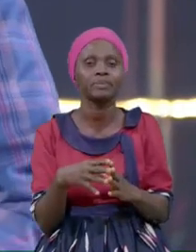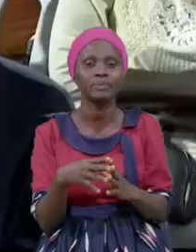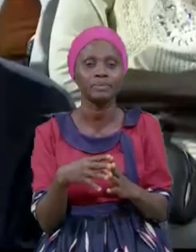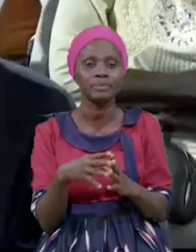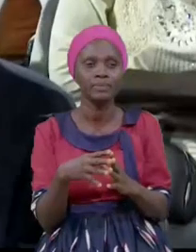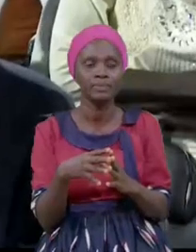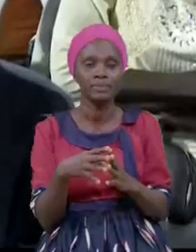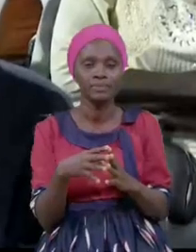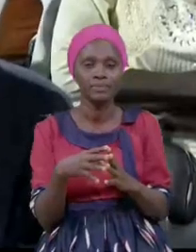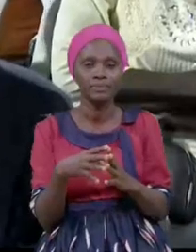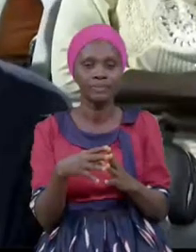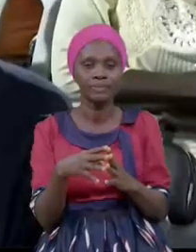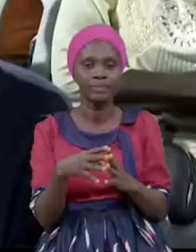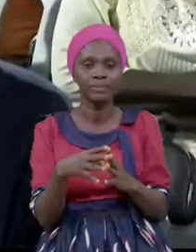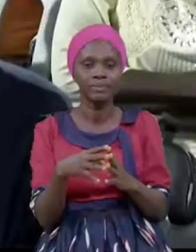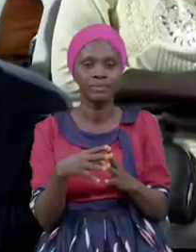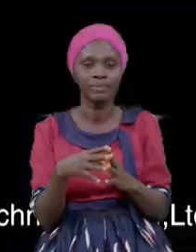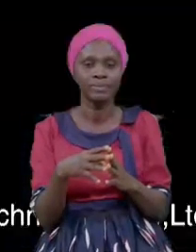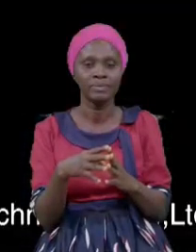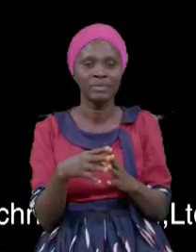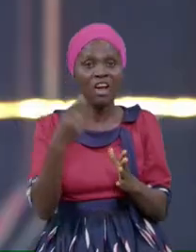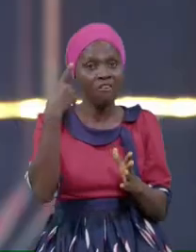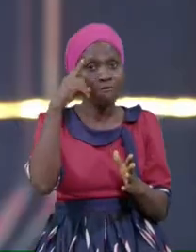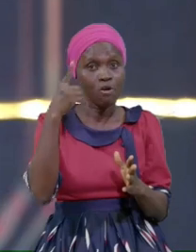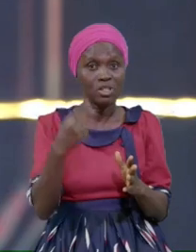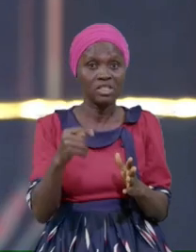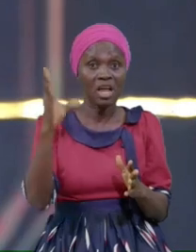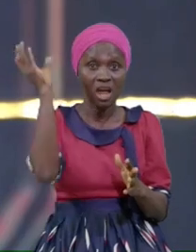2, verset 11. Car la grâce de Dieu,